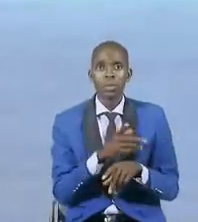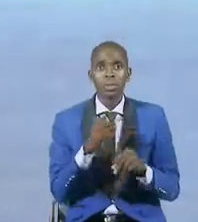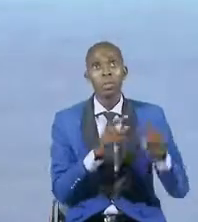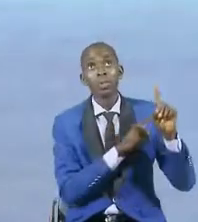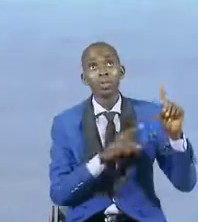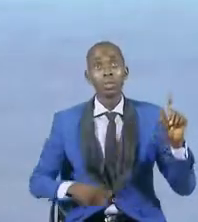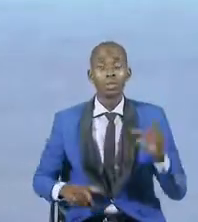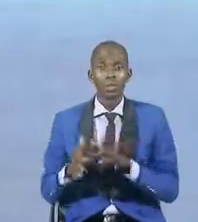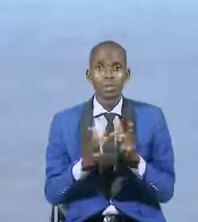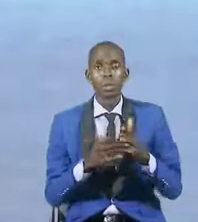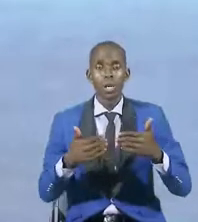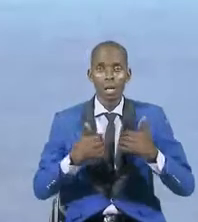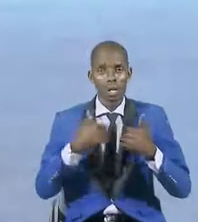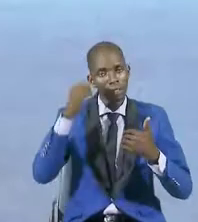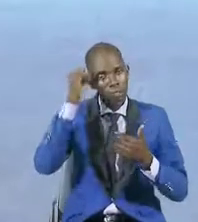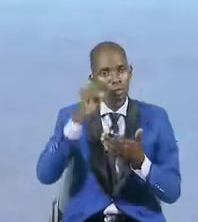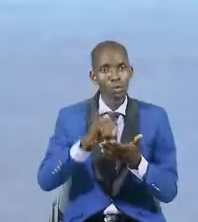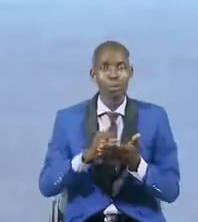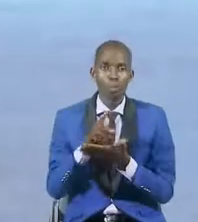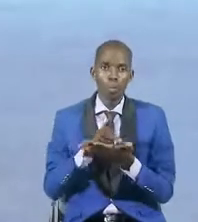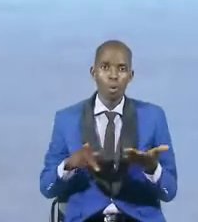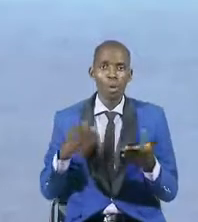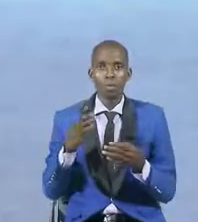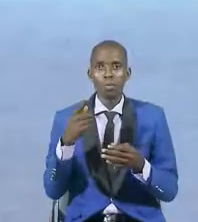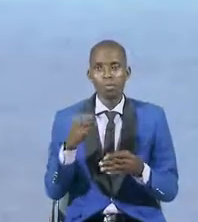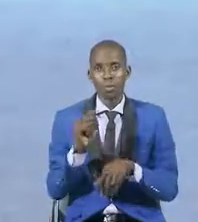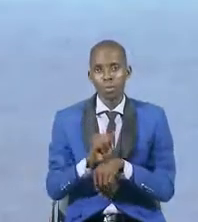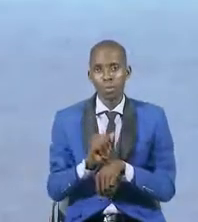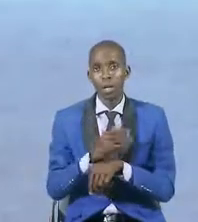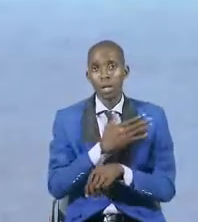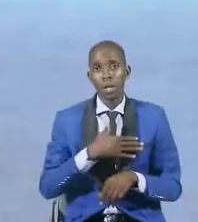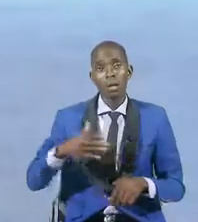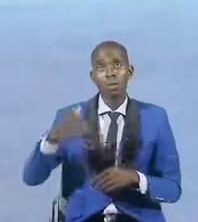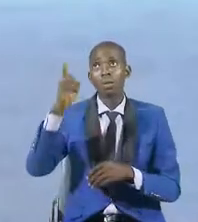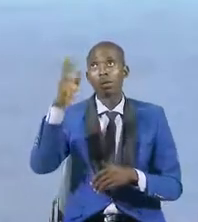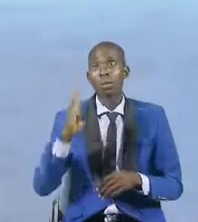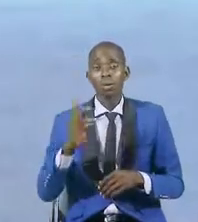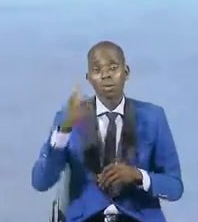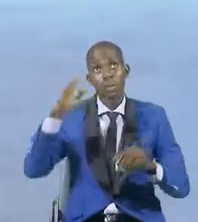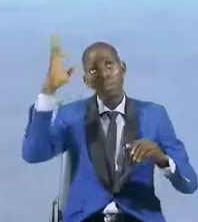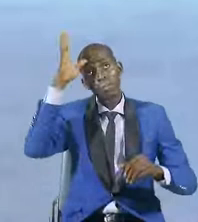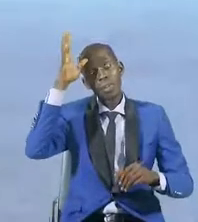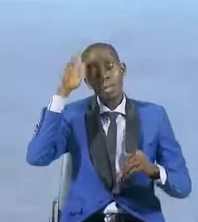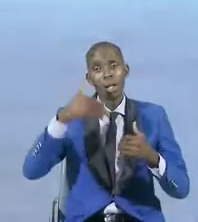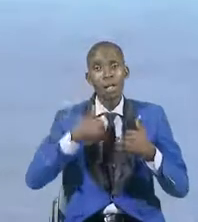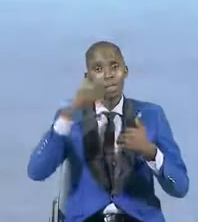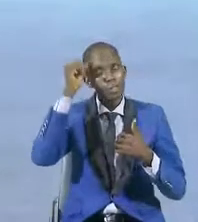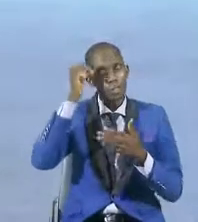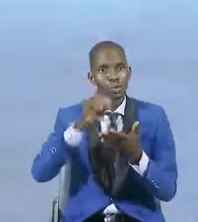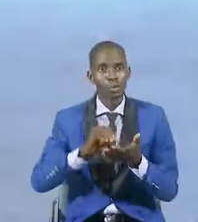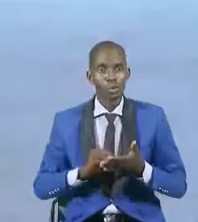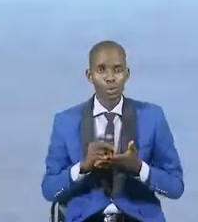le Seigneur Jésus a son rôle. Et Dieu le Père a son